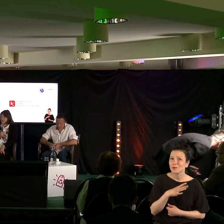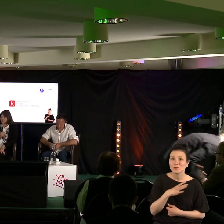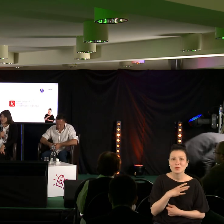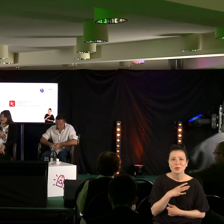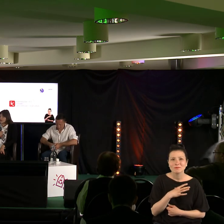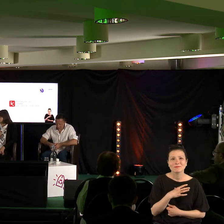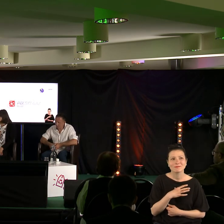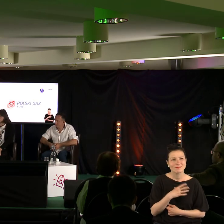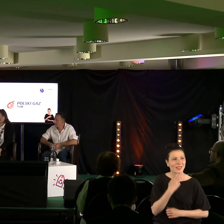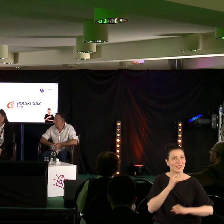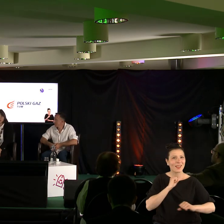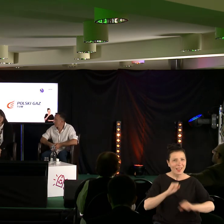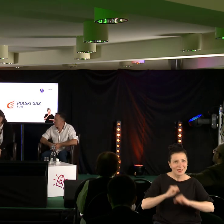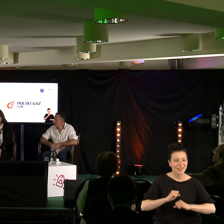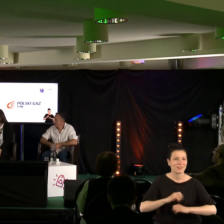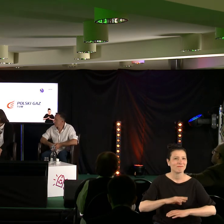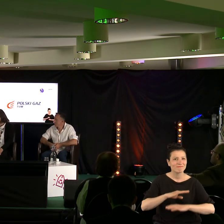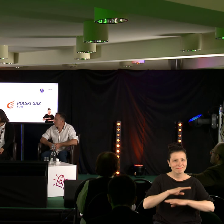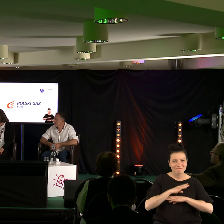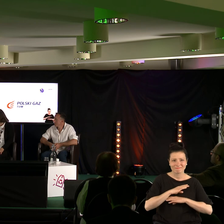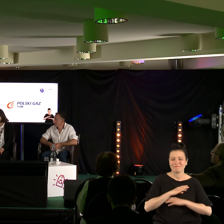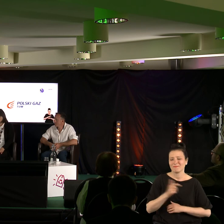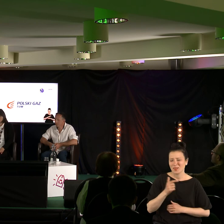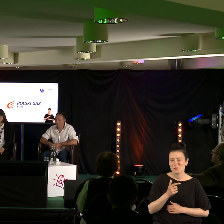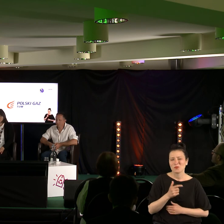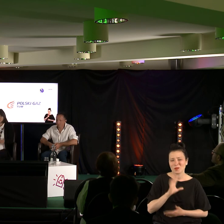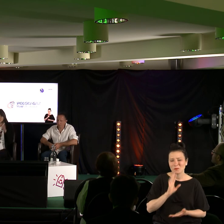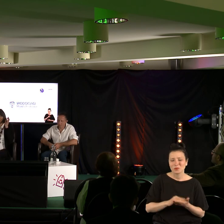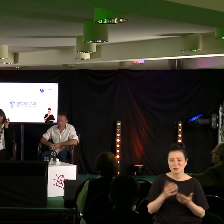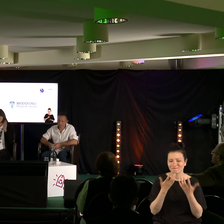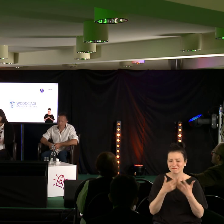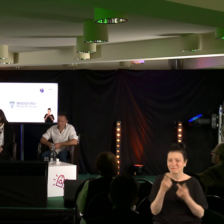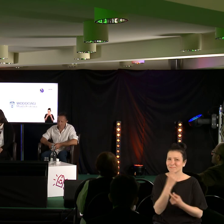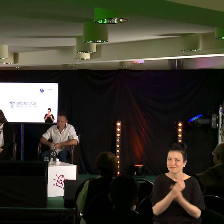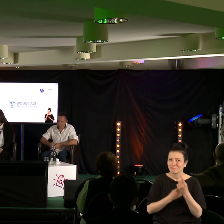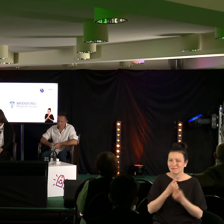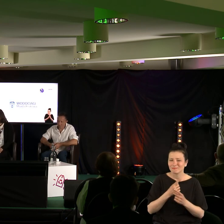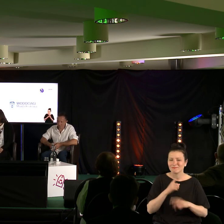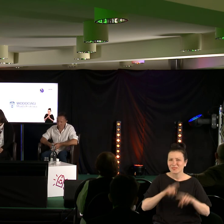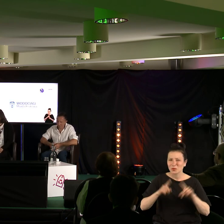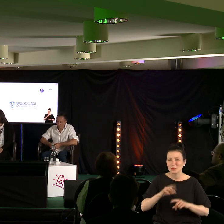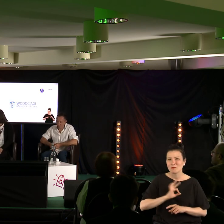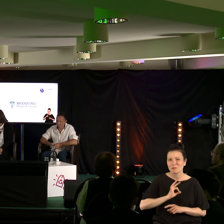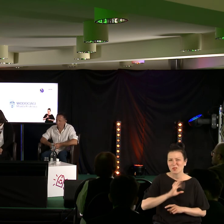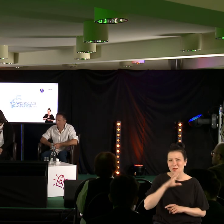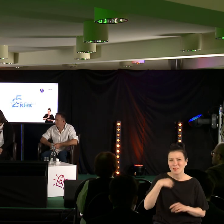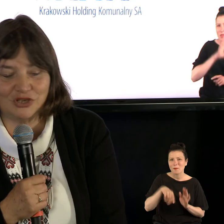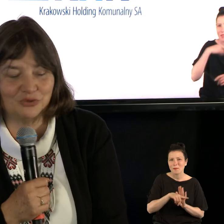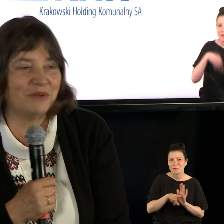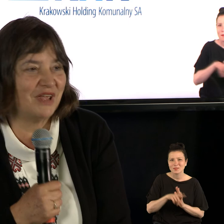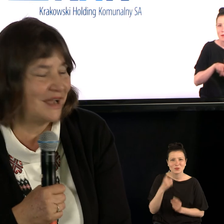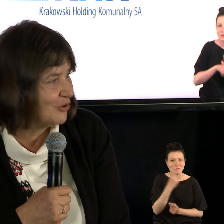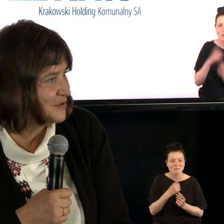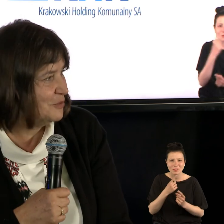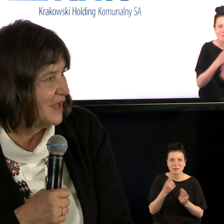takim spotkaniem energetycznym i muszę jeszcze raz przemyśleć niektóre swoje pesymistyczne myśli,